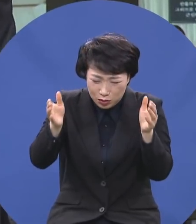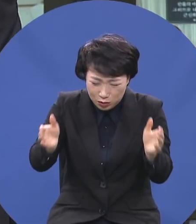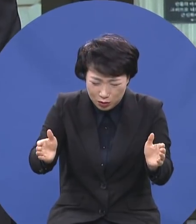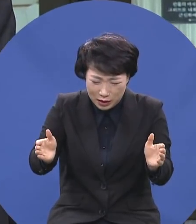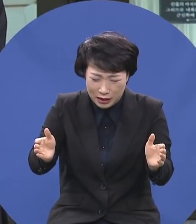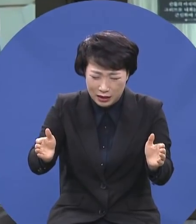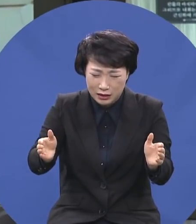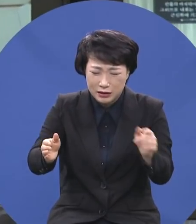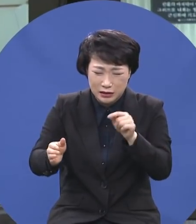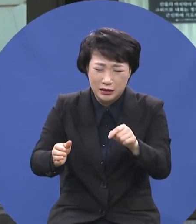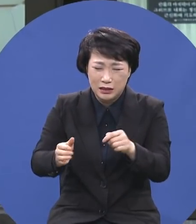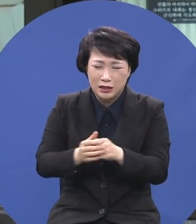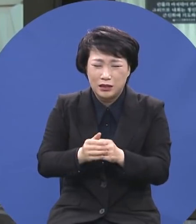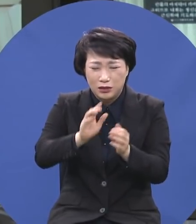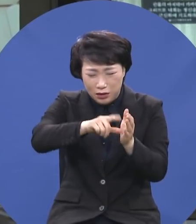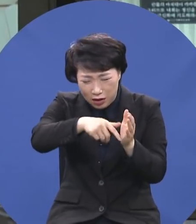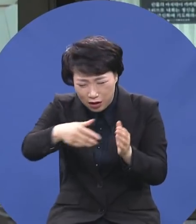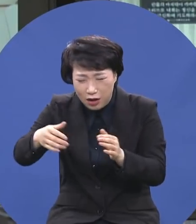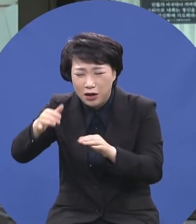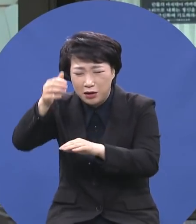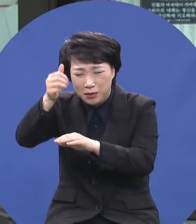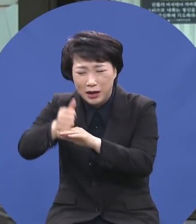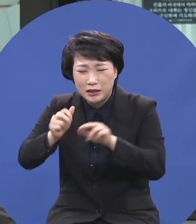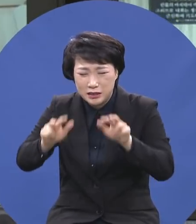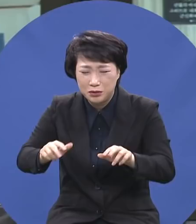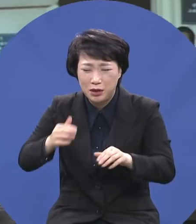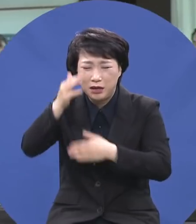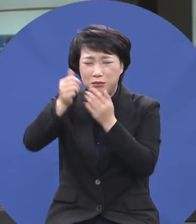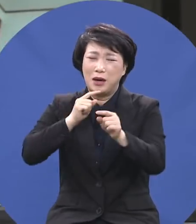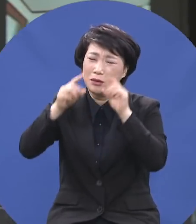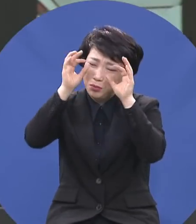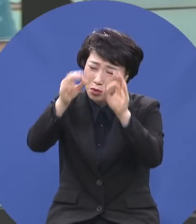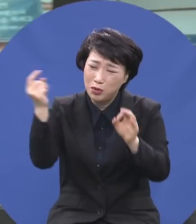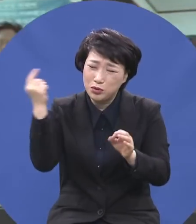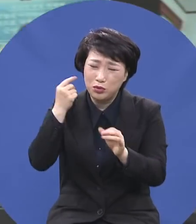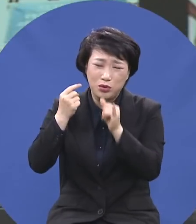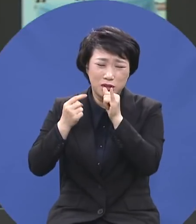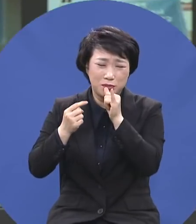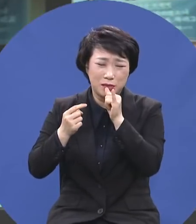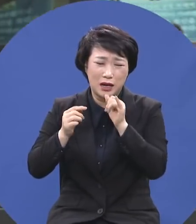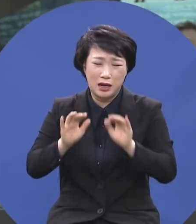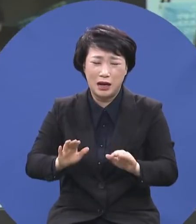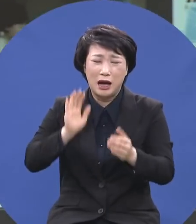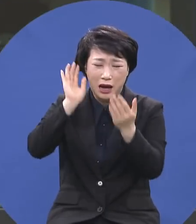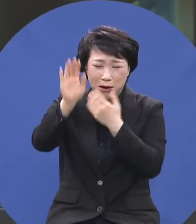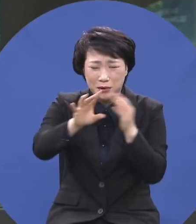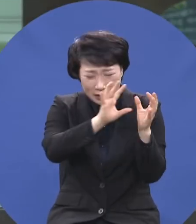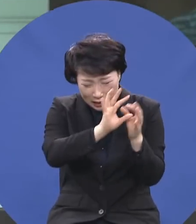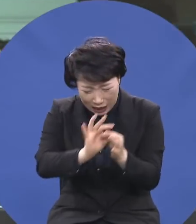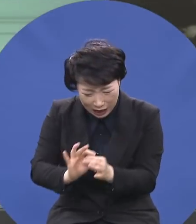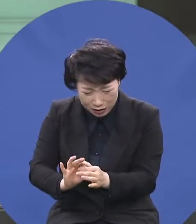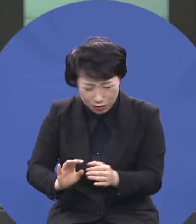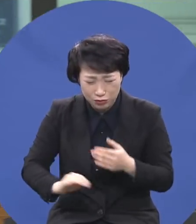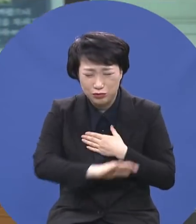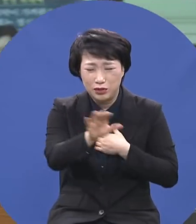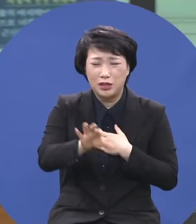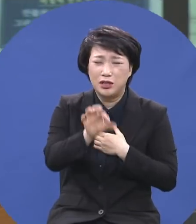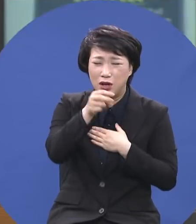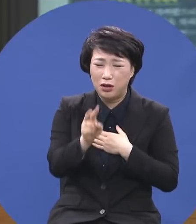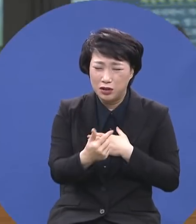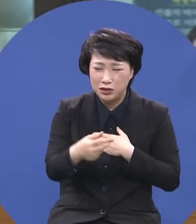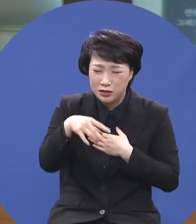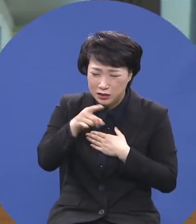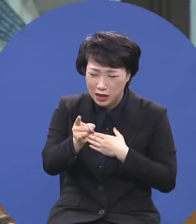동안에 그 후기에 우리는 이 말씀을 오늘도 듣고 있습니다. 앞으로도 계속 우리